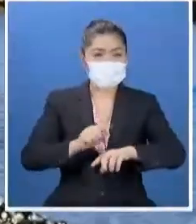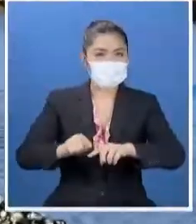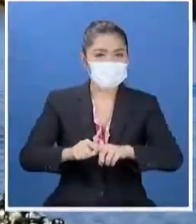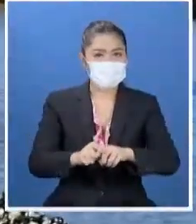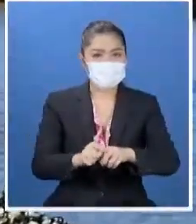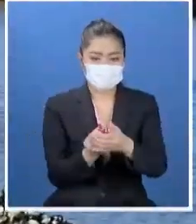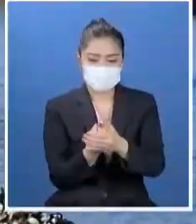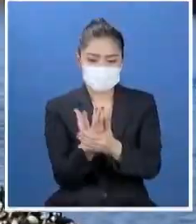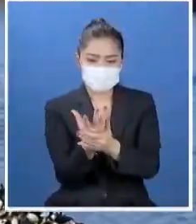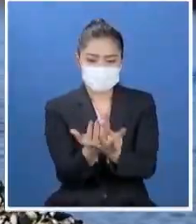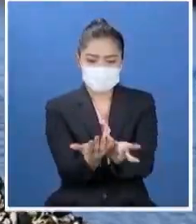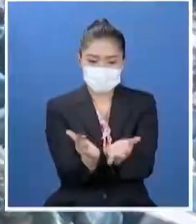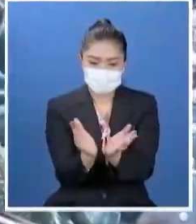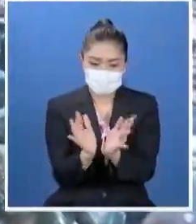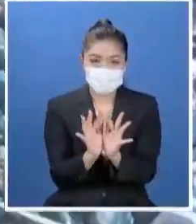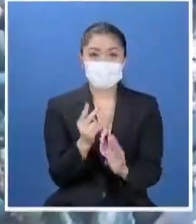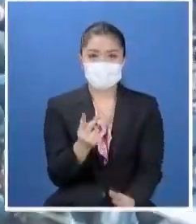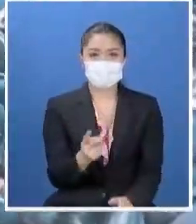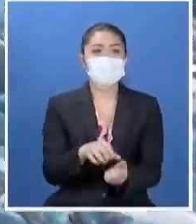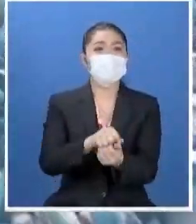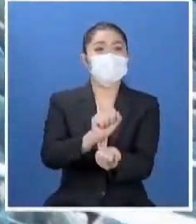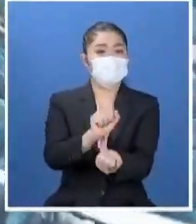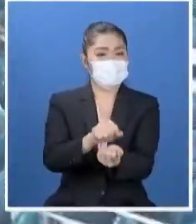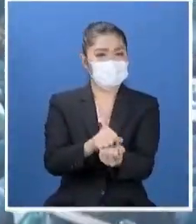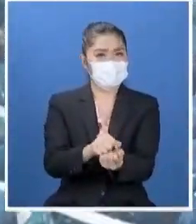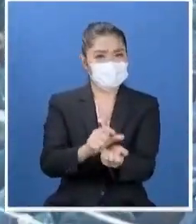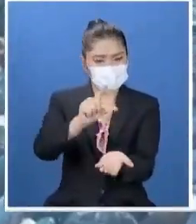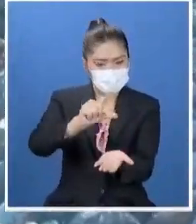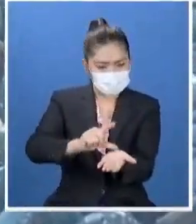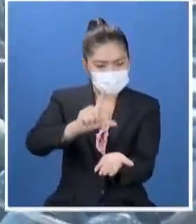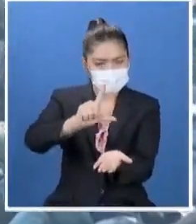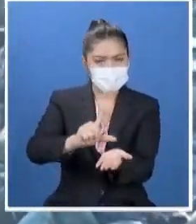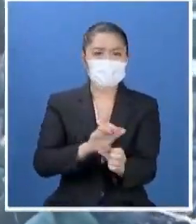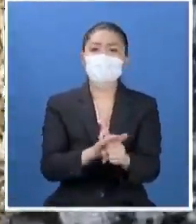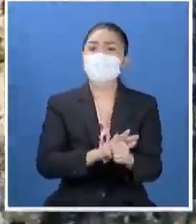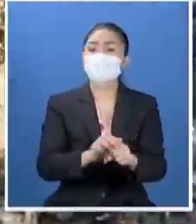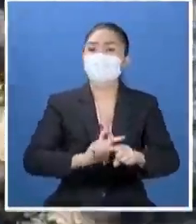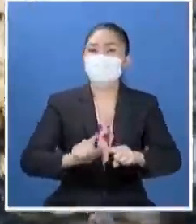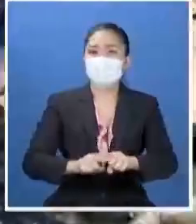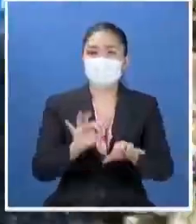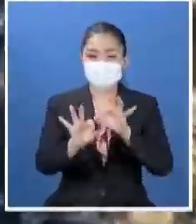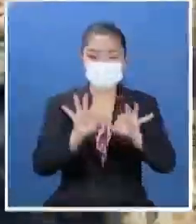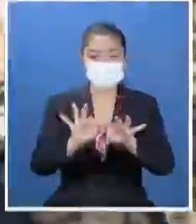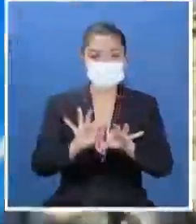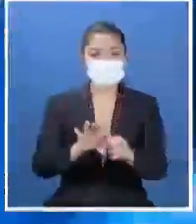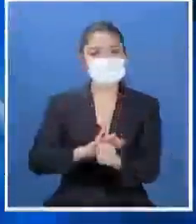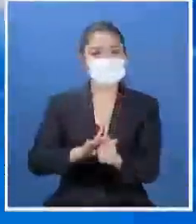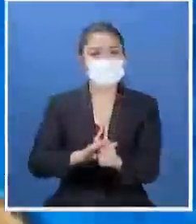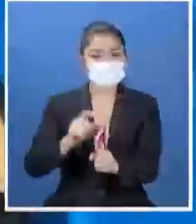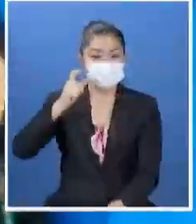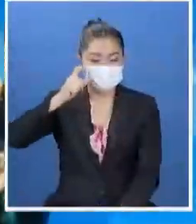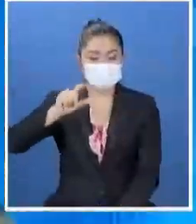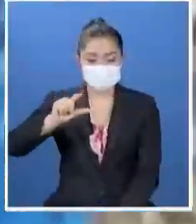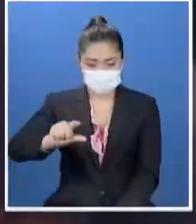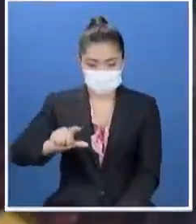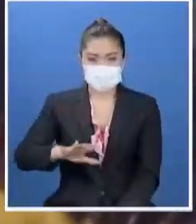ผล่ขึ้นมาเป็นบริเวณกว้างค่ะโดยมีหอยแมลงภู่ทั้งขนาดใหญ่กลางและเล็กค่ะซึ่งจะเลือกเก็บแต่ขนาดกลางและขนาดใหญ่นะค